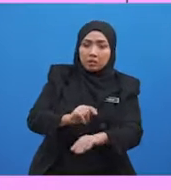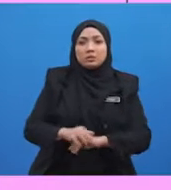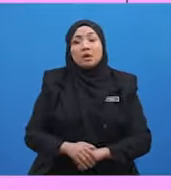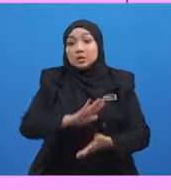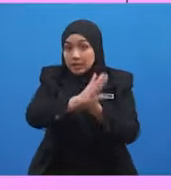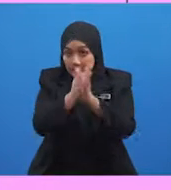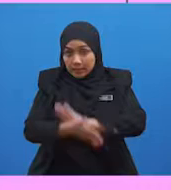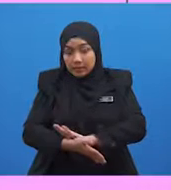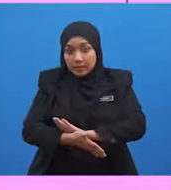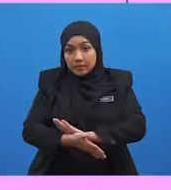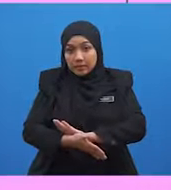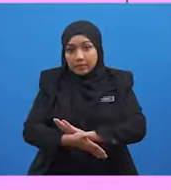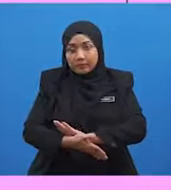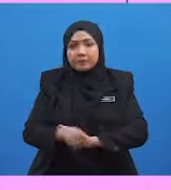Jadi,